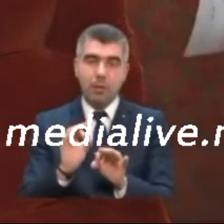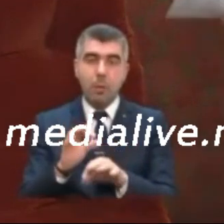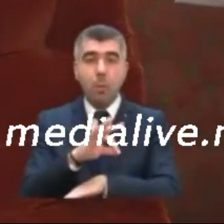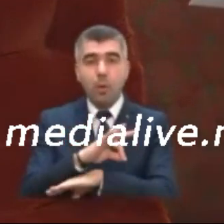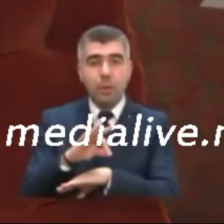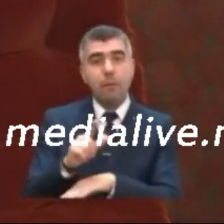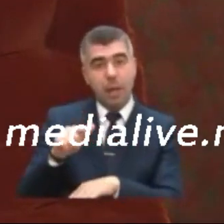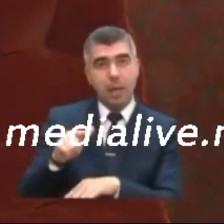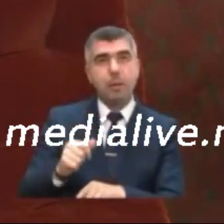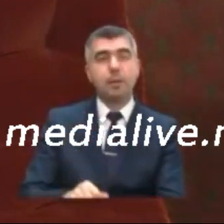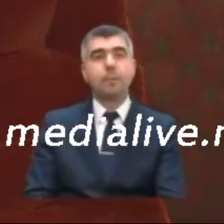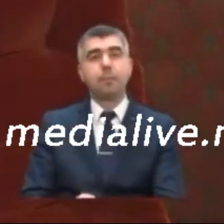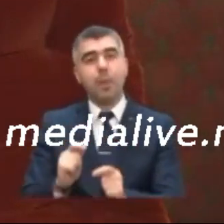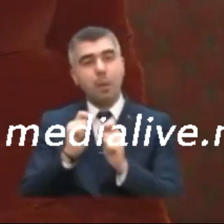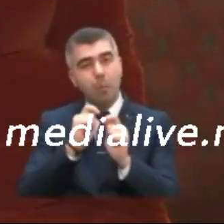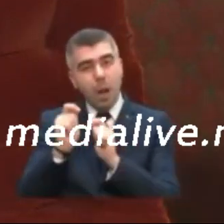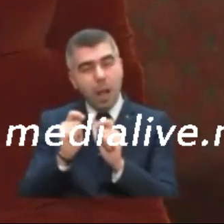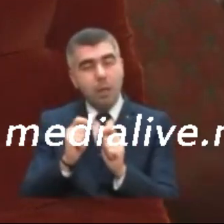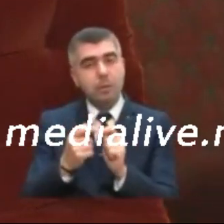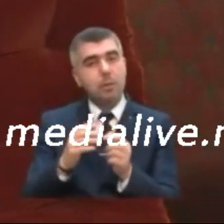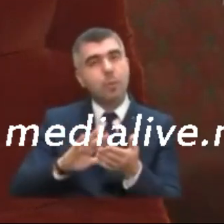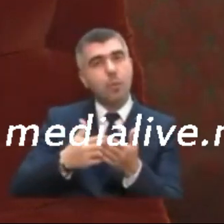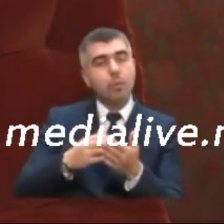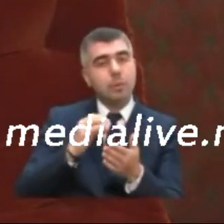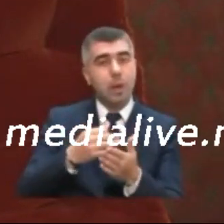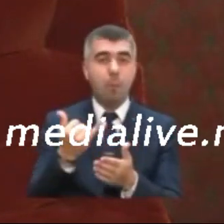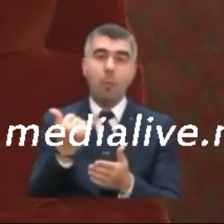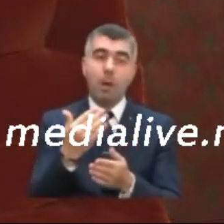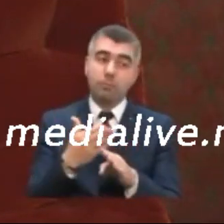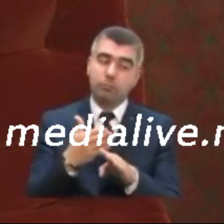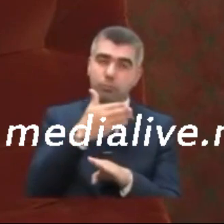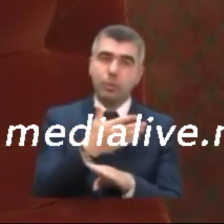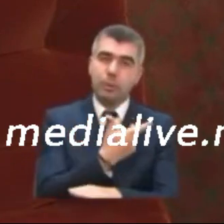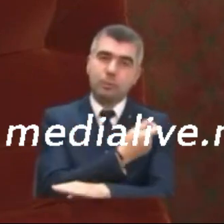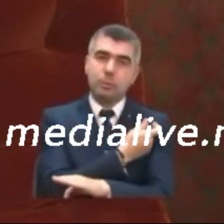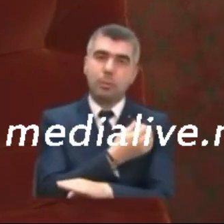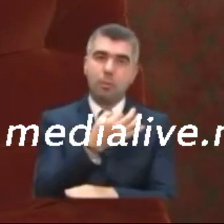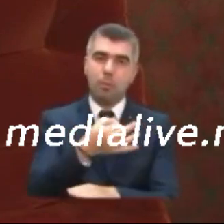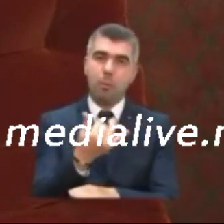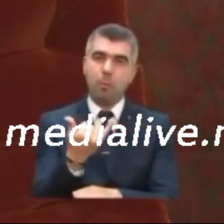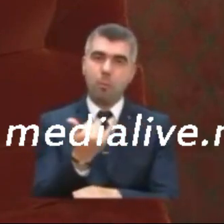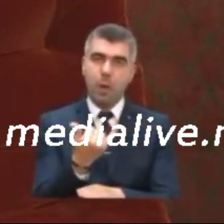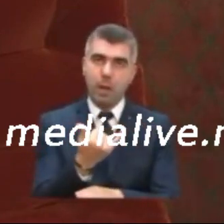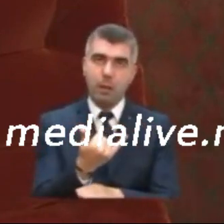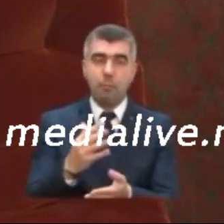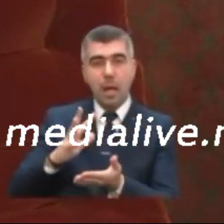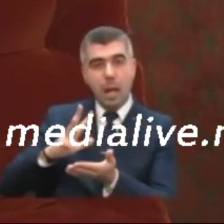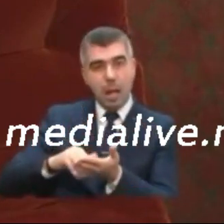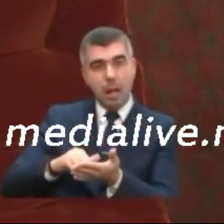بهم حتى هما. ناقشنا هذا الموضوع يومين وقلنا حتى سنديروا التلقيح، وبما انه كاين الباس